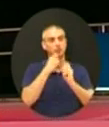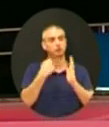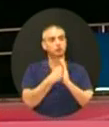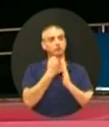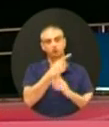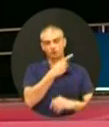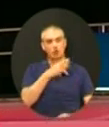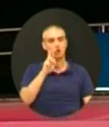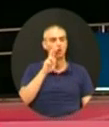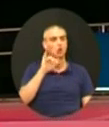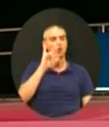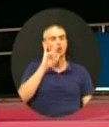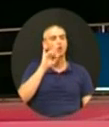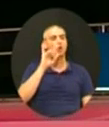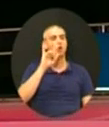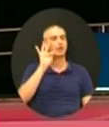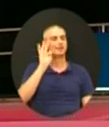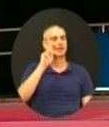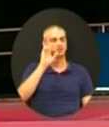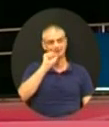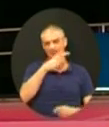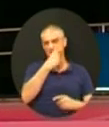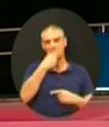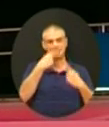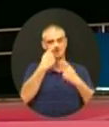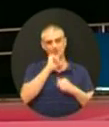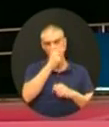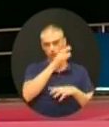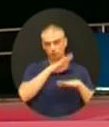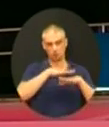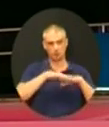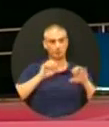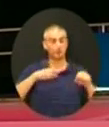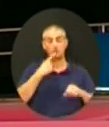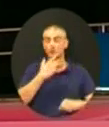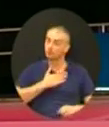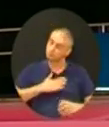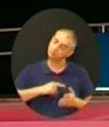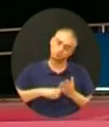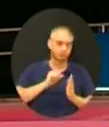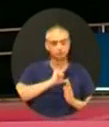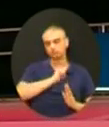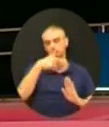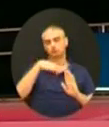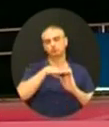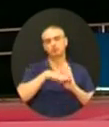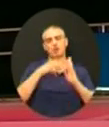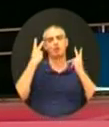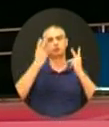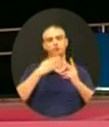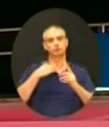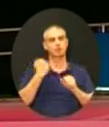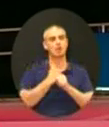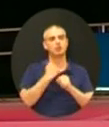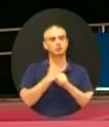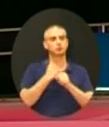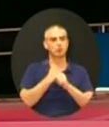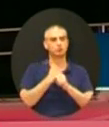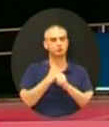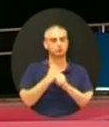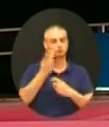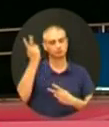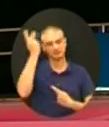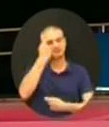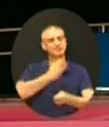השבוע לרויטרס על 100 הימים הראשונים שלו, ומה שהוא אומר שאני נחוש מאוד, וזה בראש סדר עדיפויות שלי, להביא